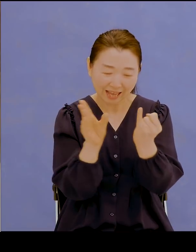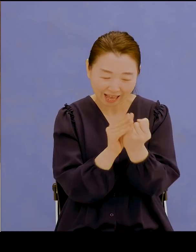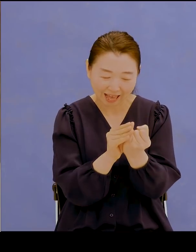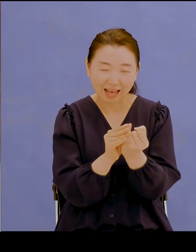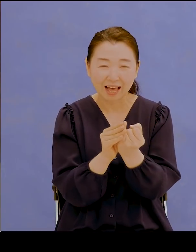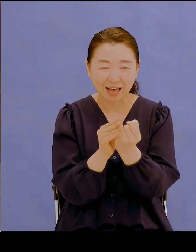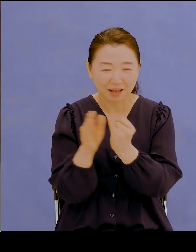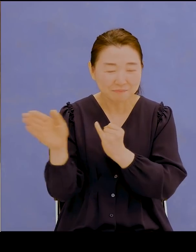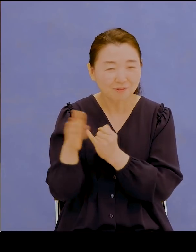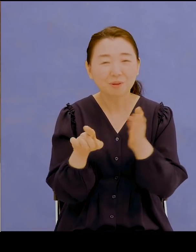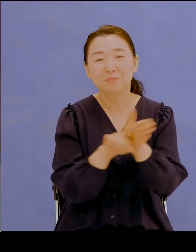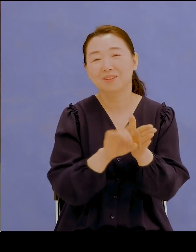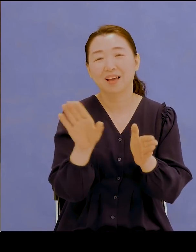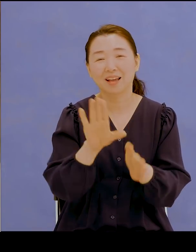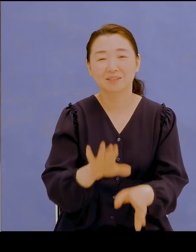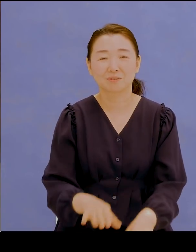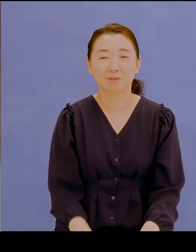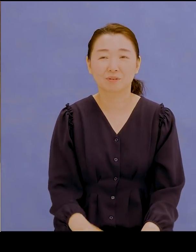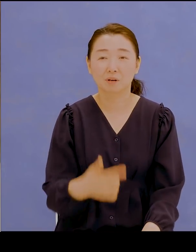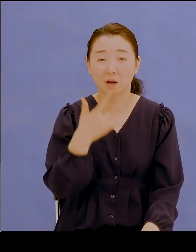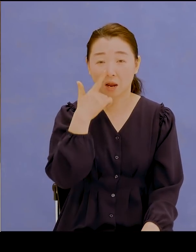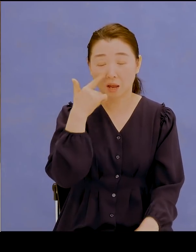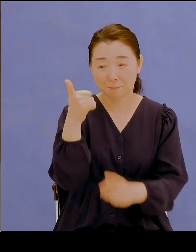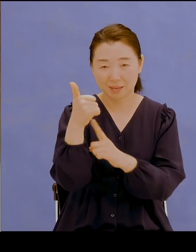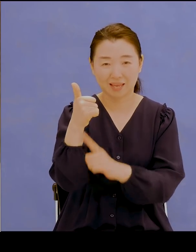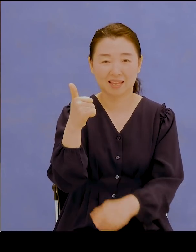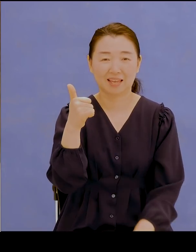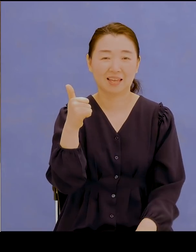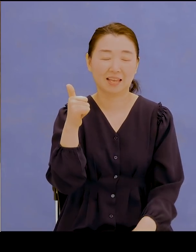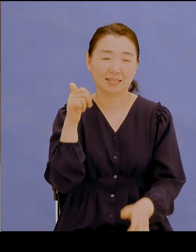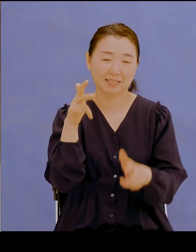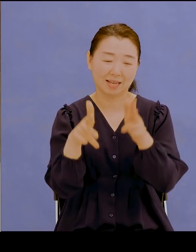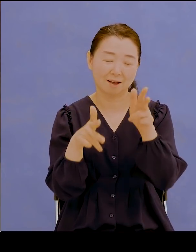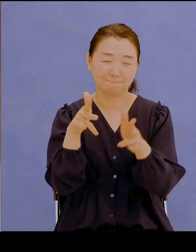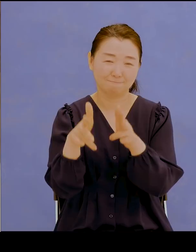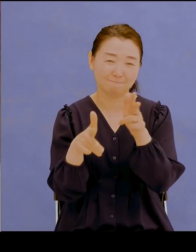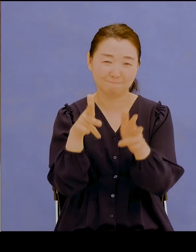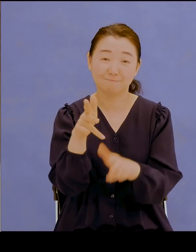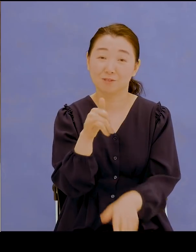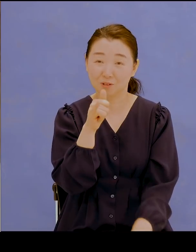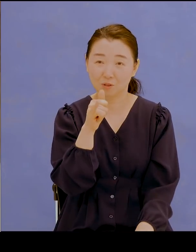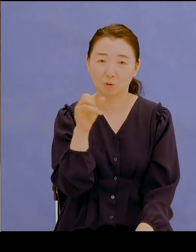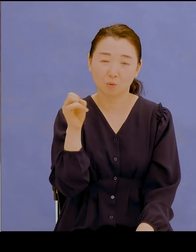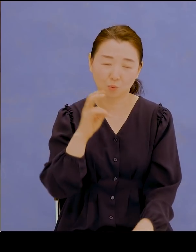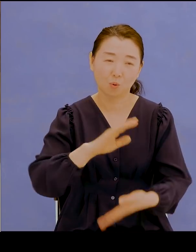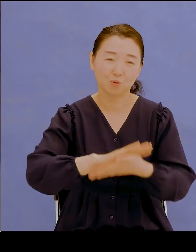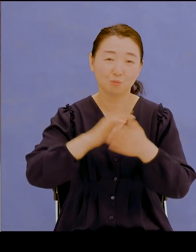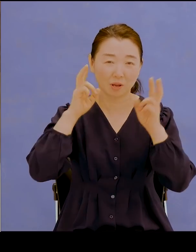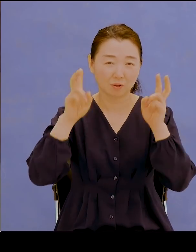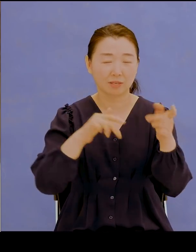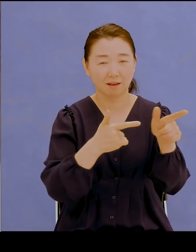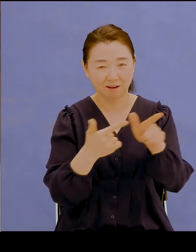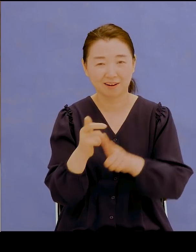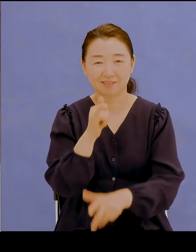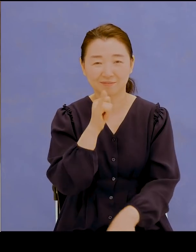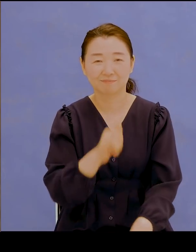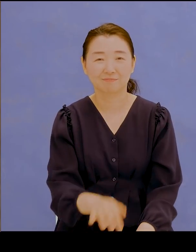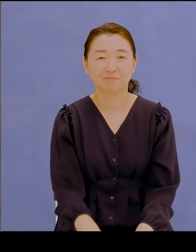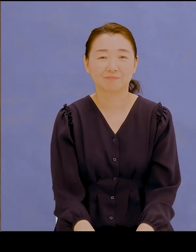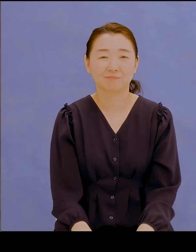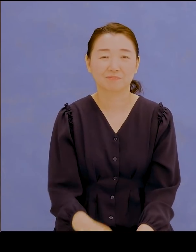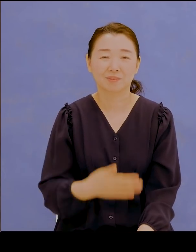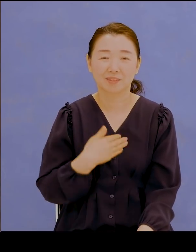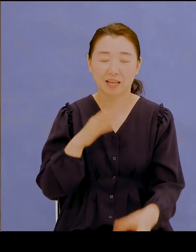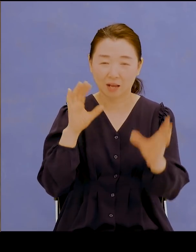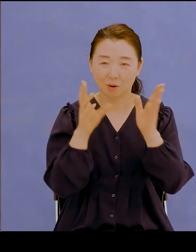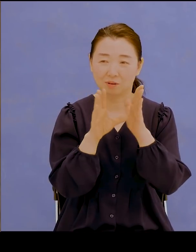네네. 어떻게 모태신앙이 들어왔을까? 아니고 네. 아빠가 이제 사업을 네. 굉장히 또 크게 하시고 뭐 출판업도 하시고 이것저것 이렇게 하셨는데